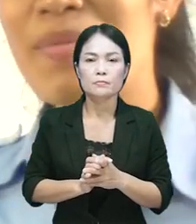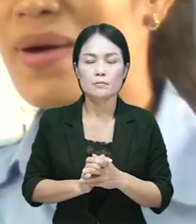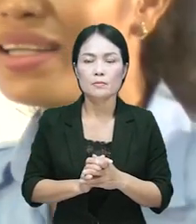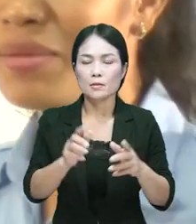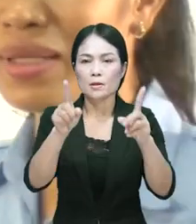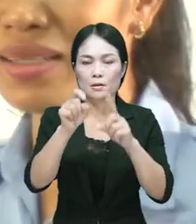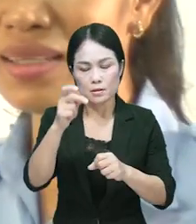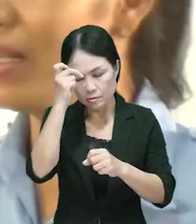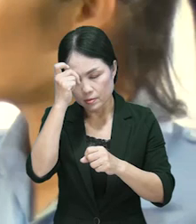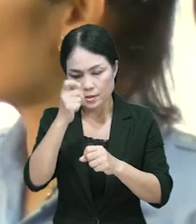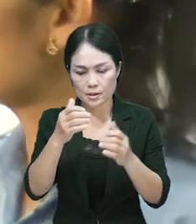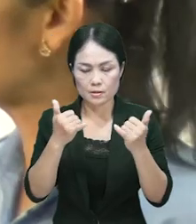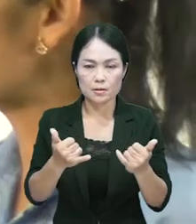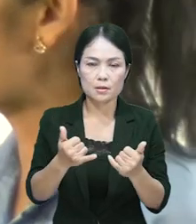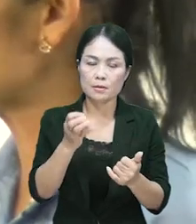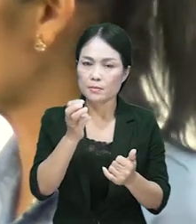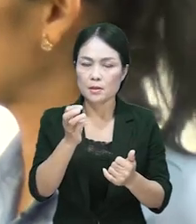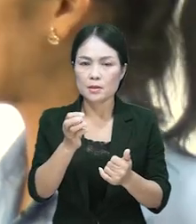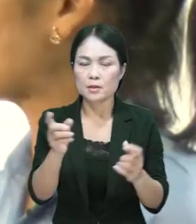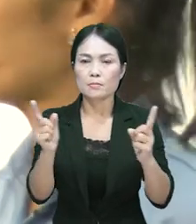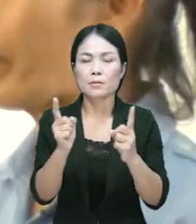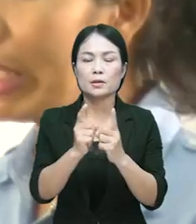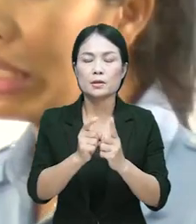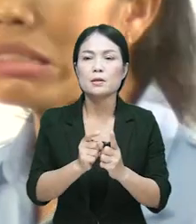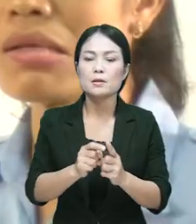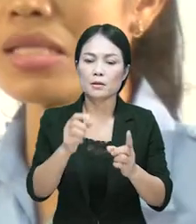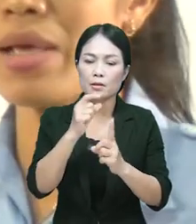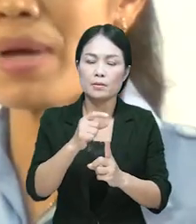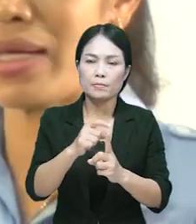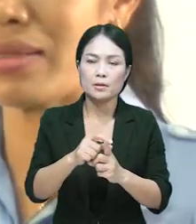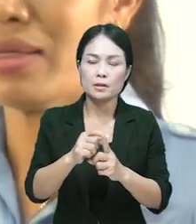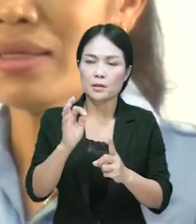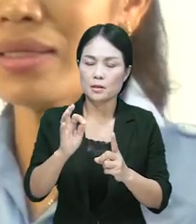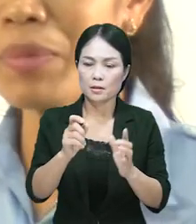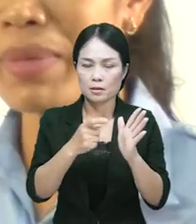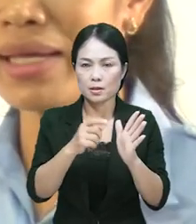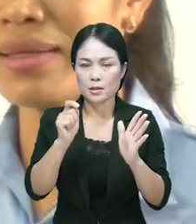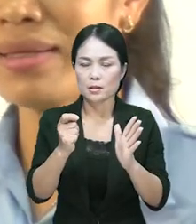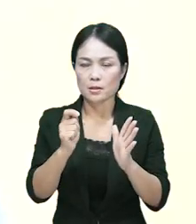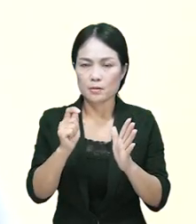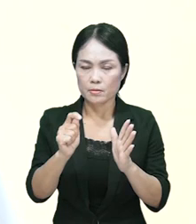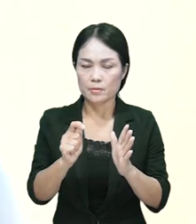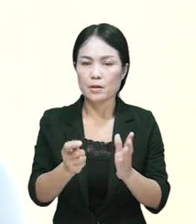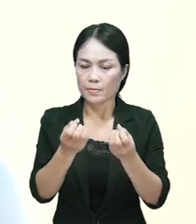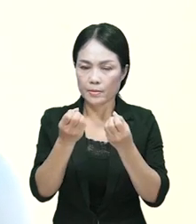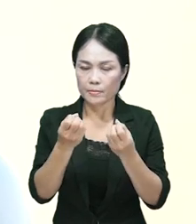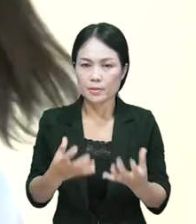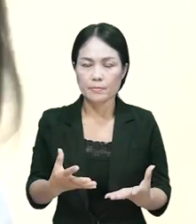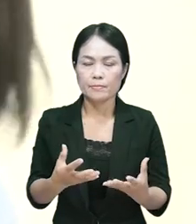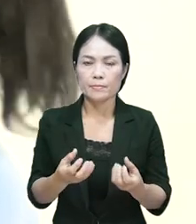នសាក់ដបងគិតតិចមើលតើកូនធ្លាប់ជួបប្រទះថាពាក្យវាហ្នឹងសរសេរបានប៉ុន្មានថាពាក្យ